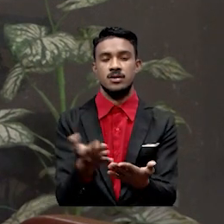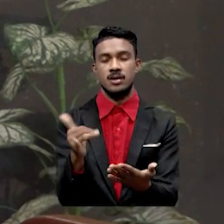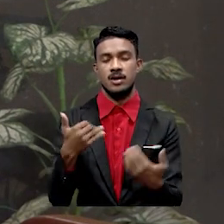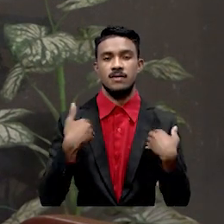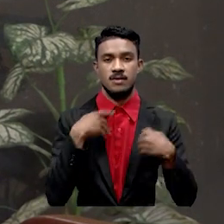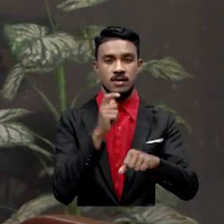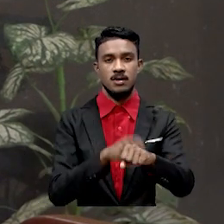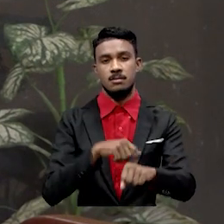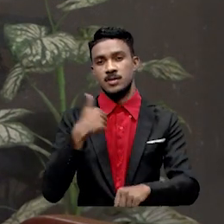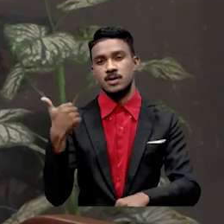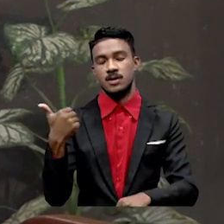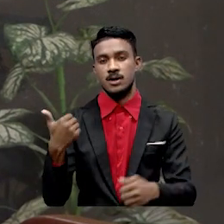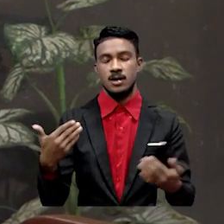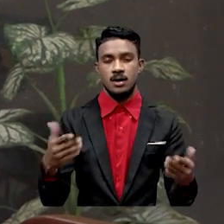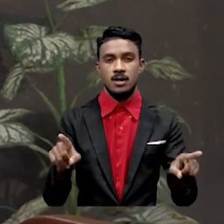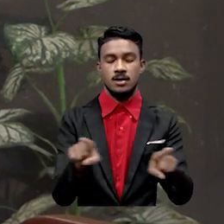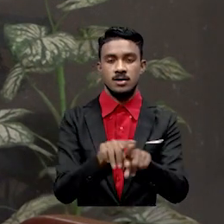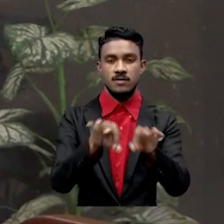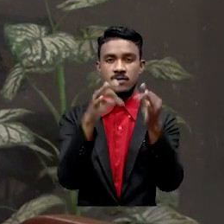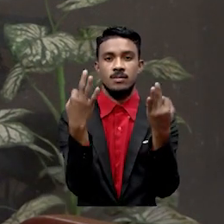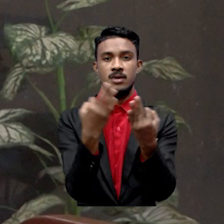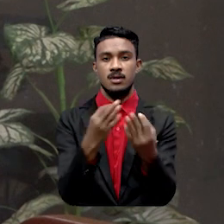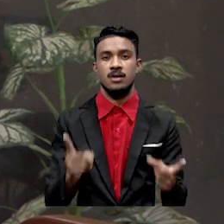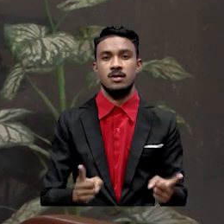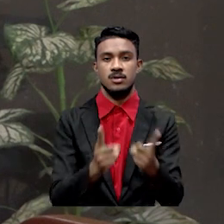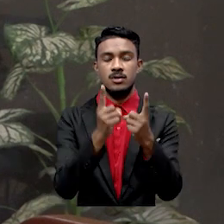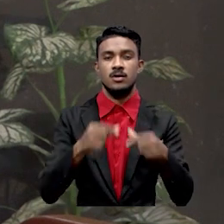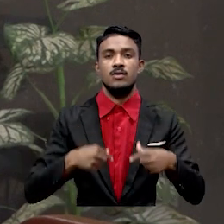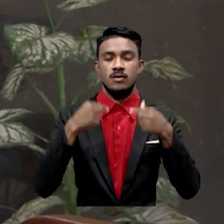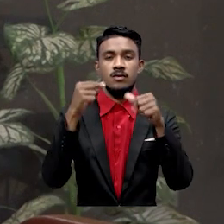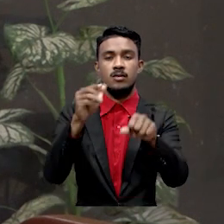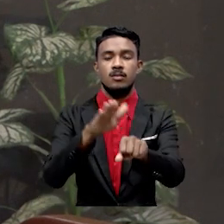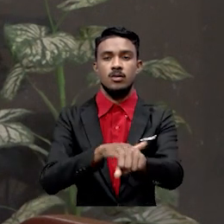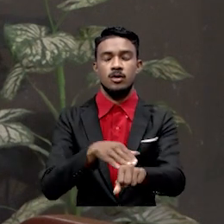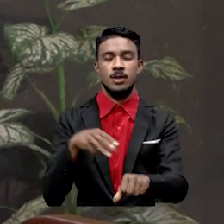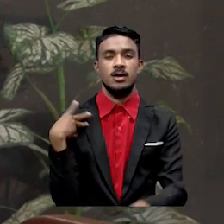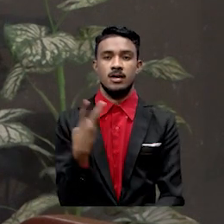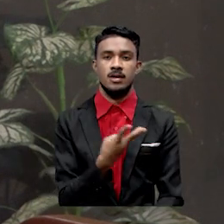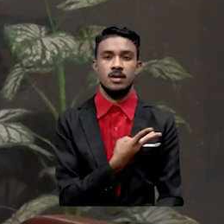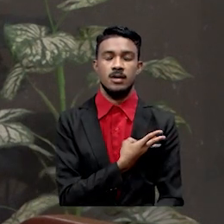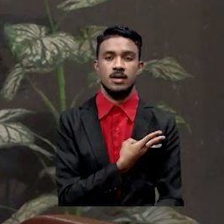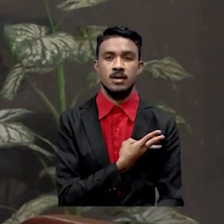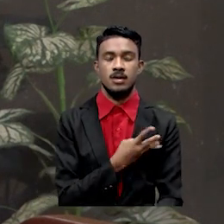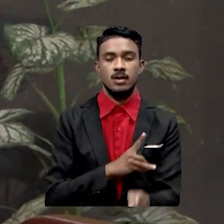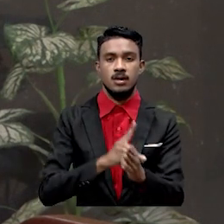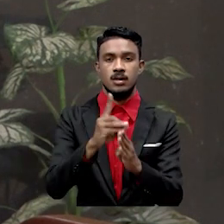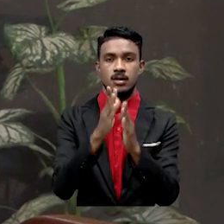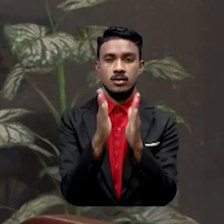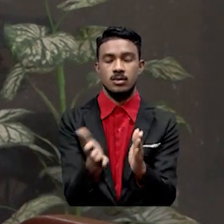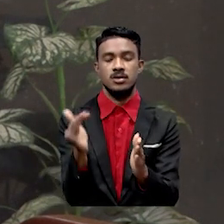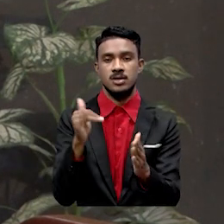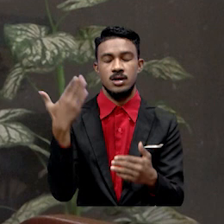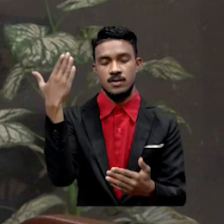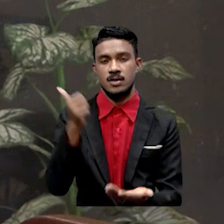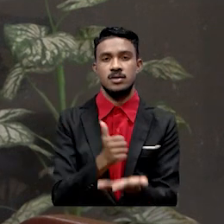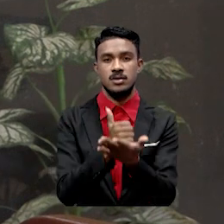balong familia enfrenta bela hato opidi dumai itania diritur sentro sir iha atendeh naba por